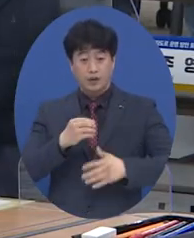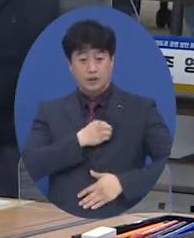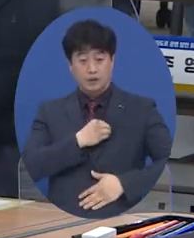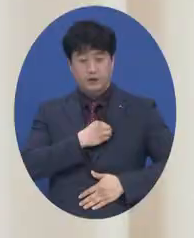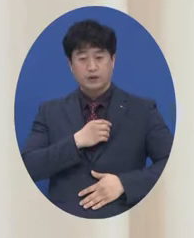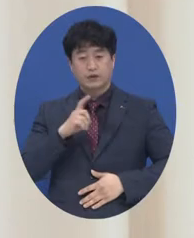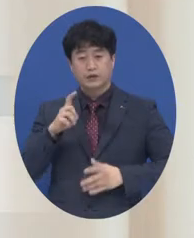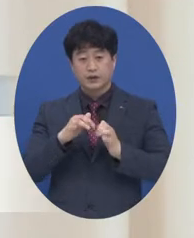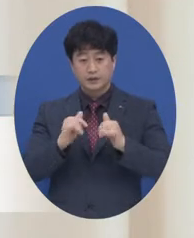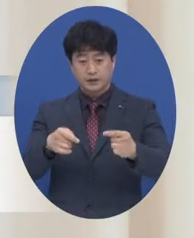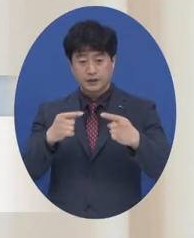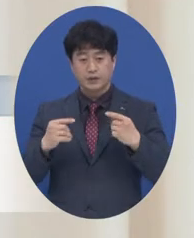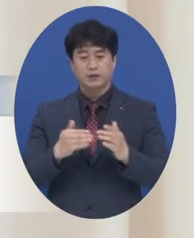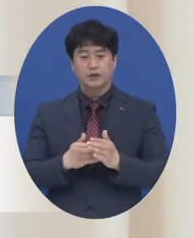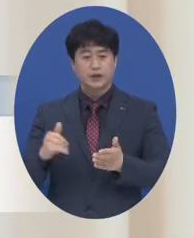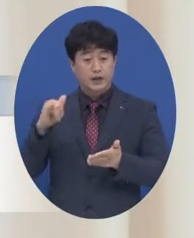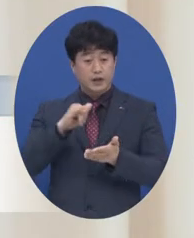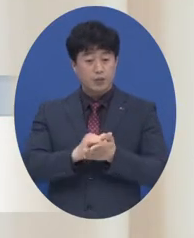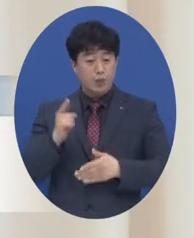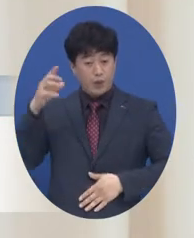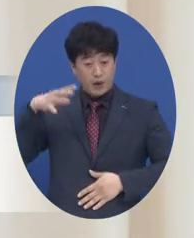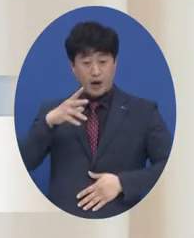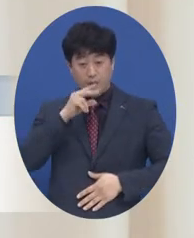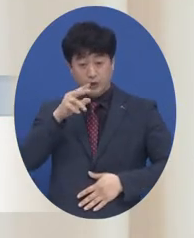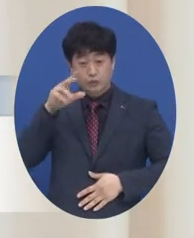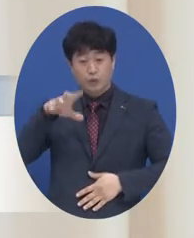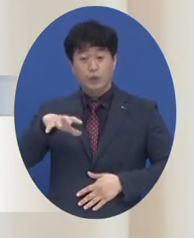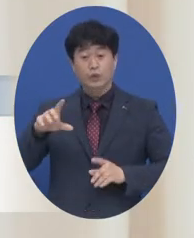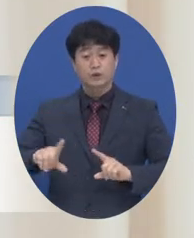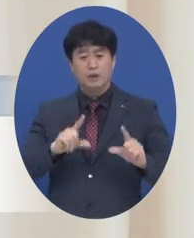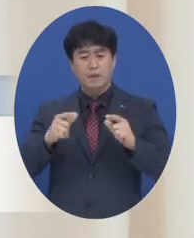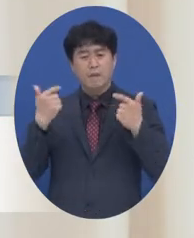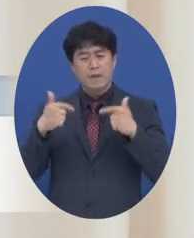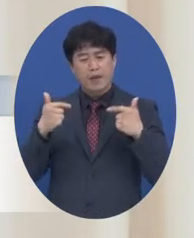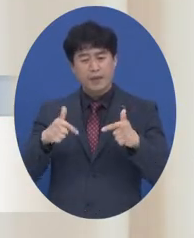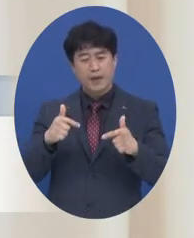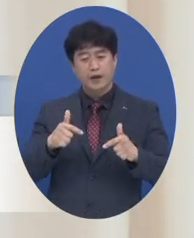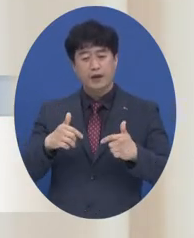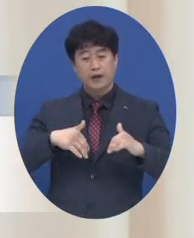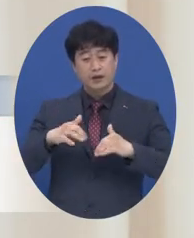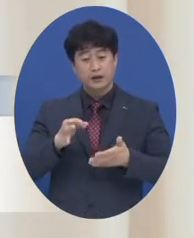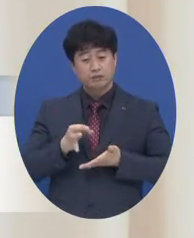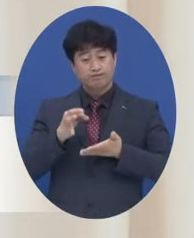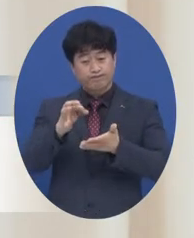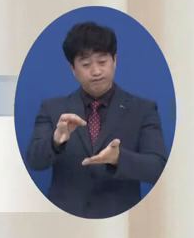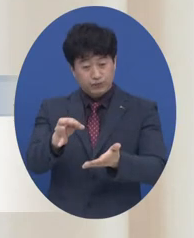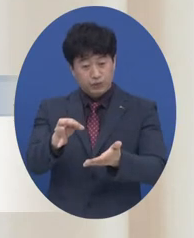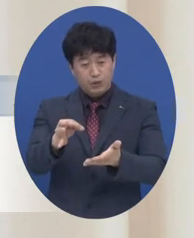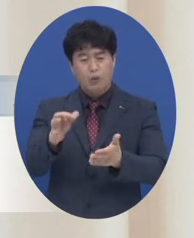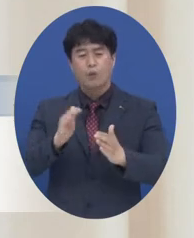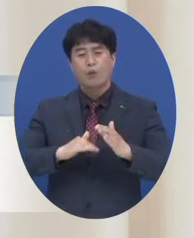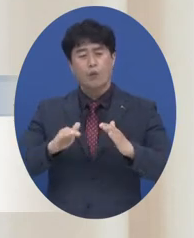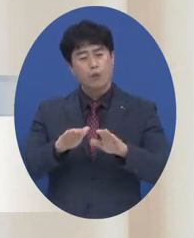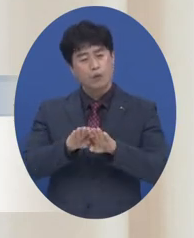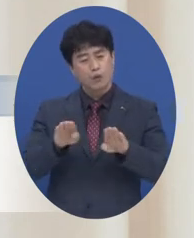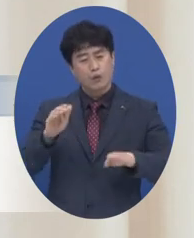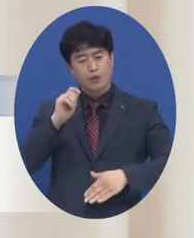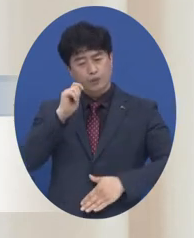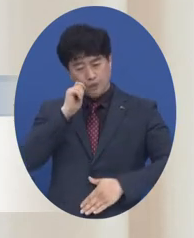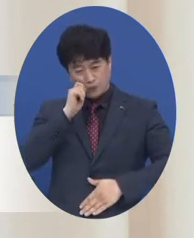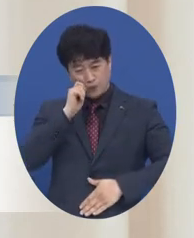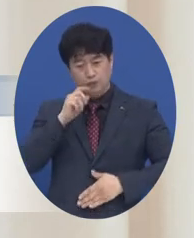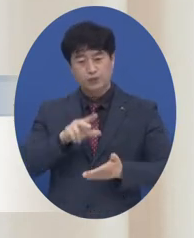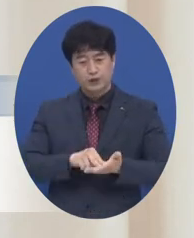참석했습니다. 김포, 고양, 파주에 산다고 해서 매일 이 통행료를 내야 된다는 것은 이거는